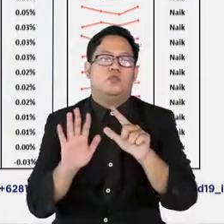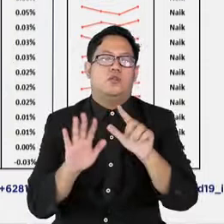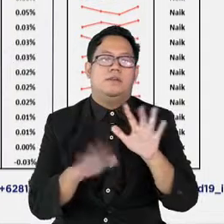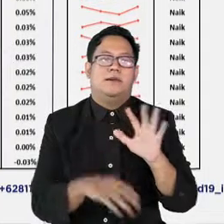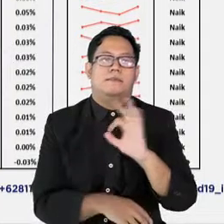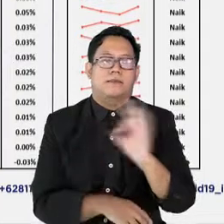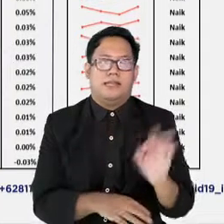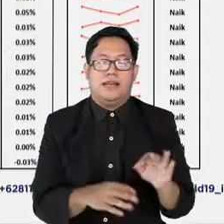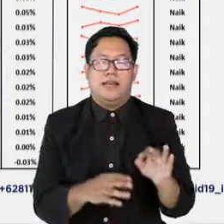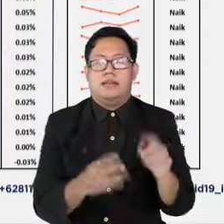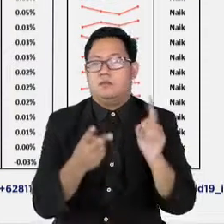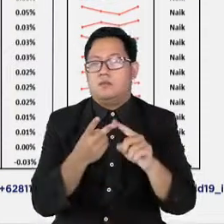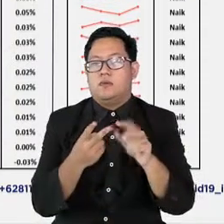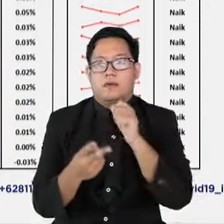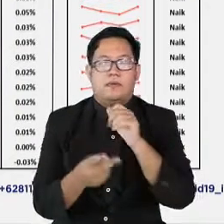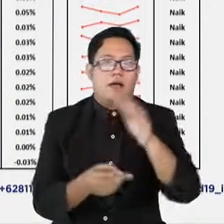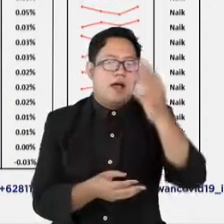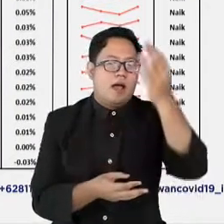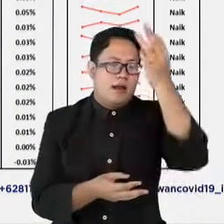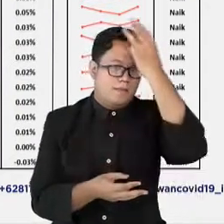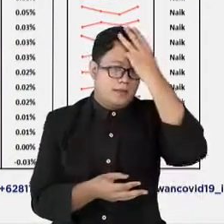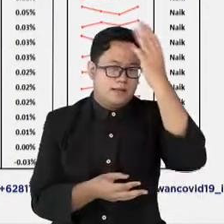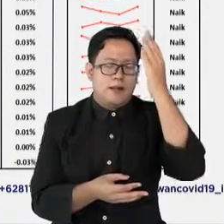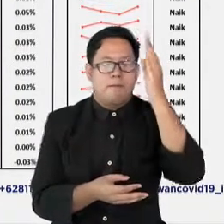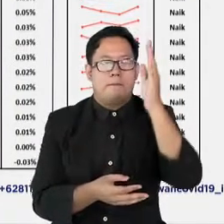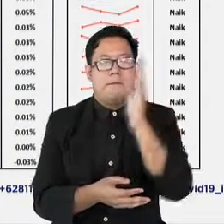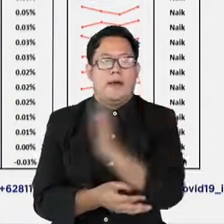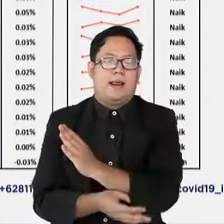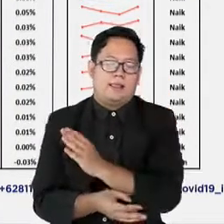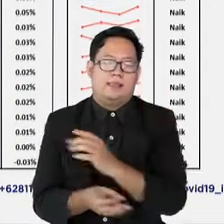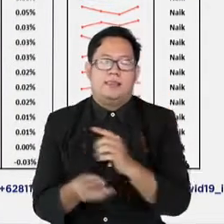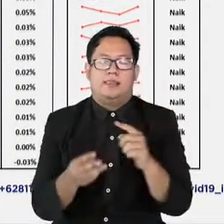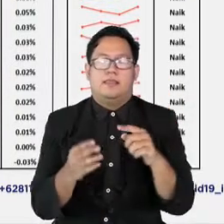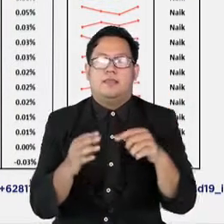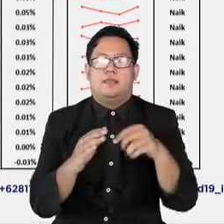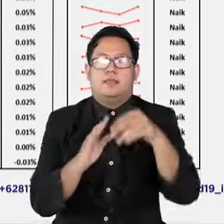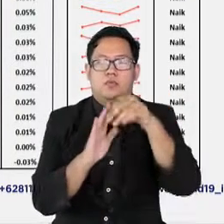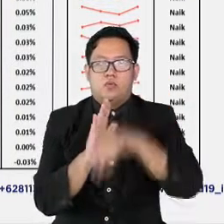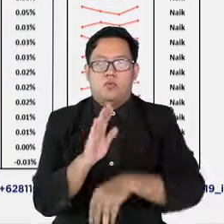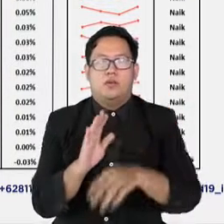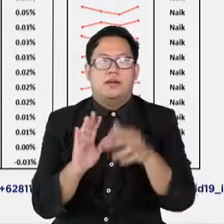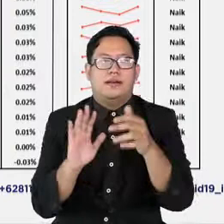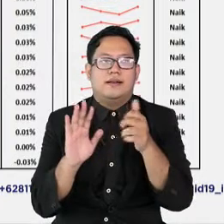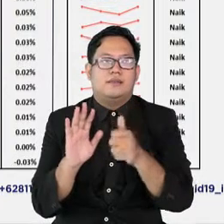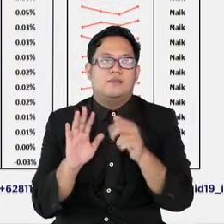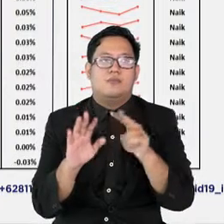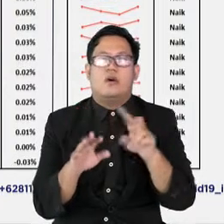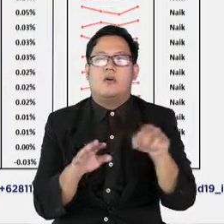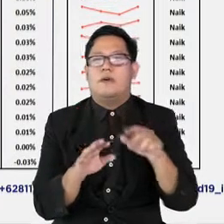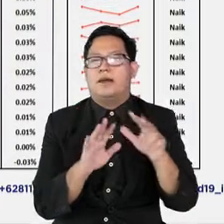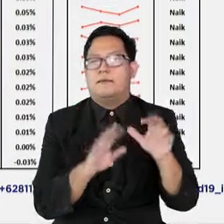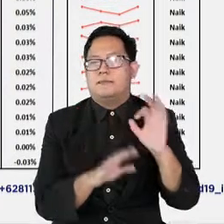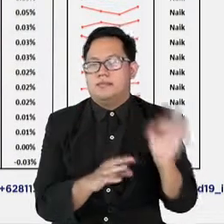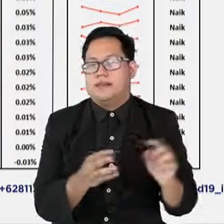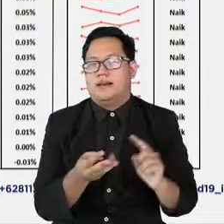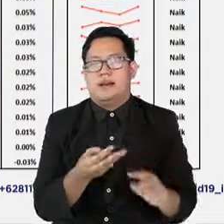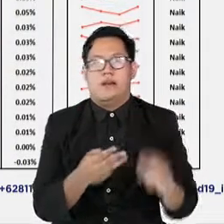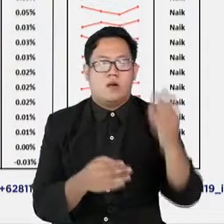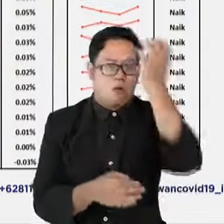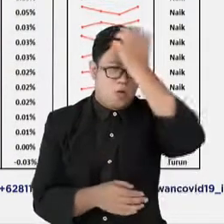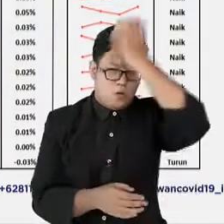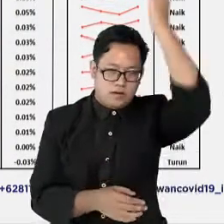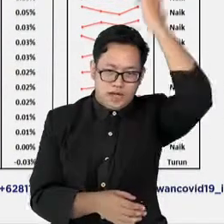Kalimantan Barat Hai turun 6,8 belas persen Gorontalo turun lima koma tujuh